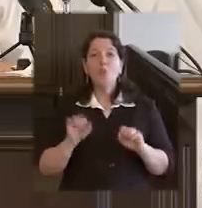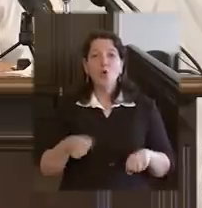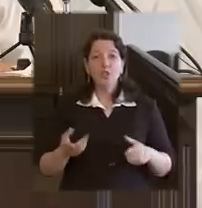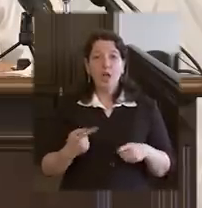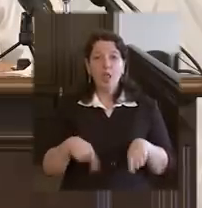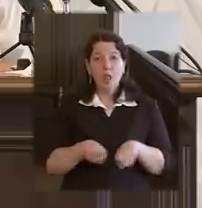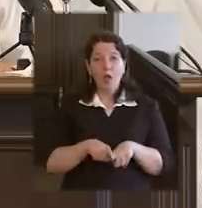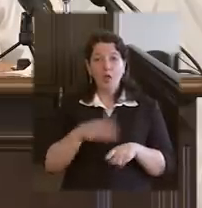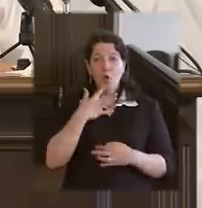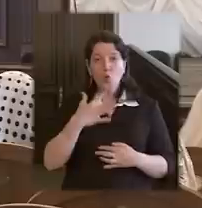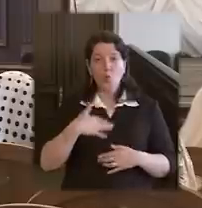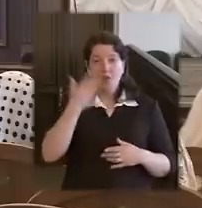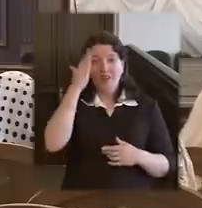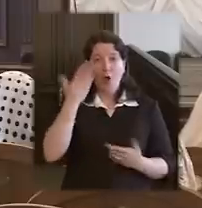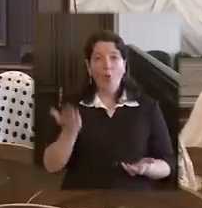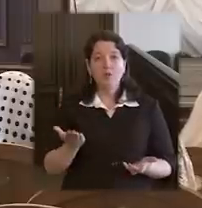это можно?